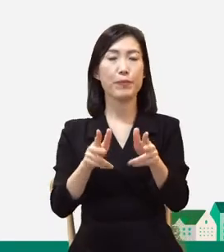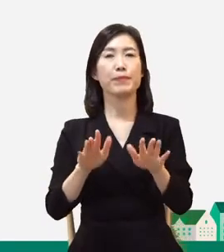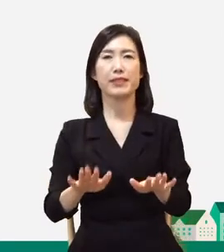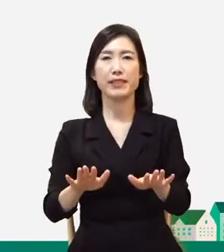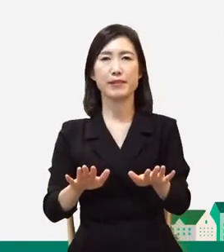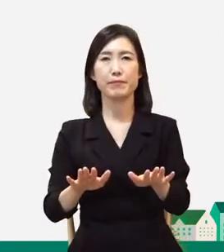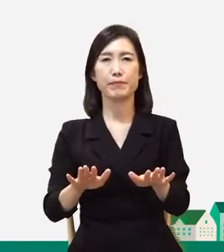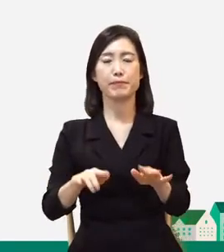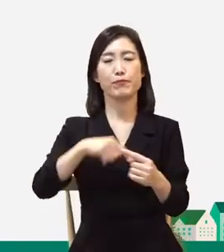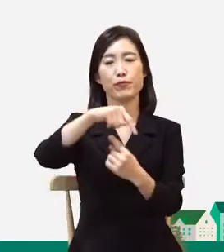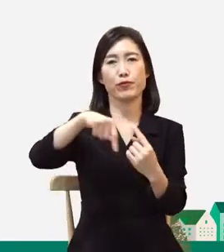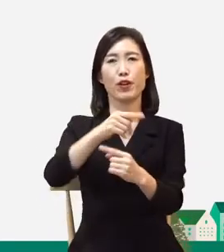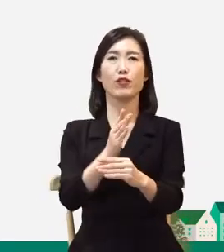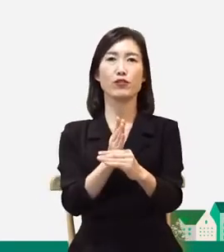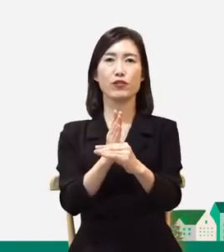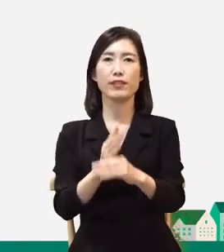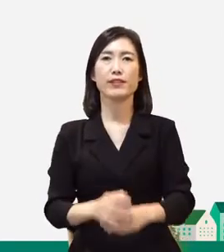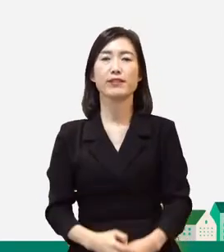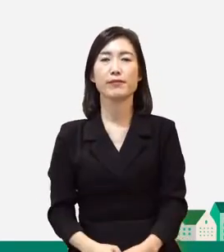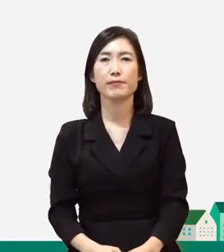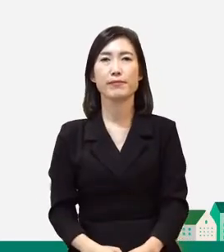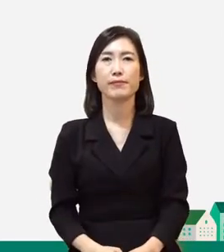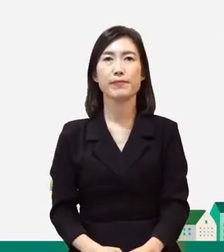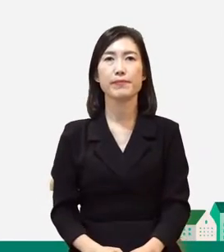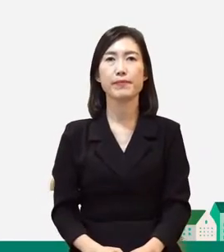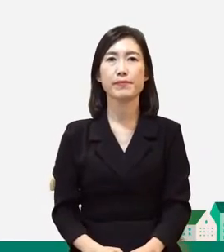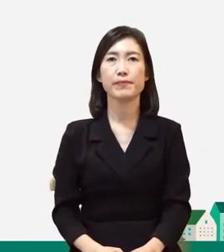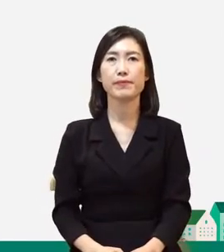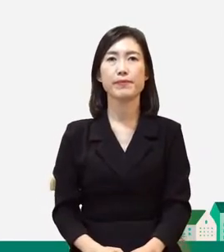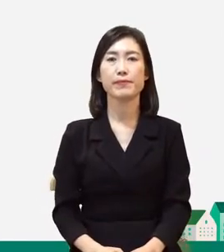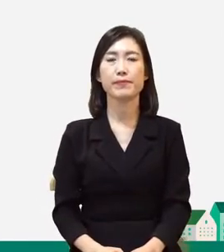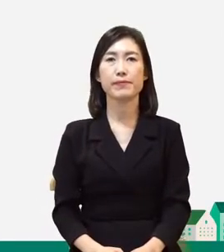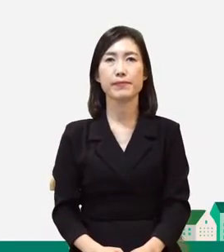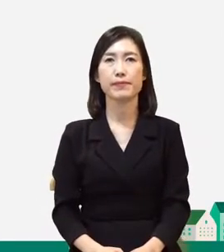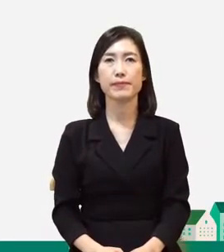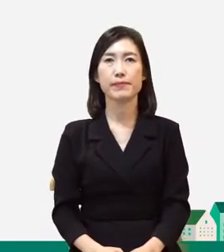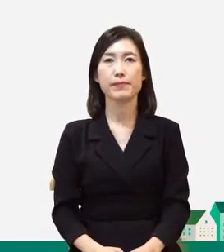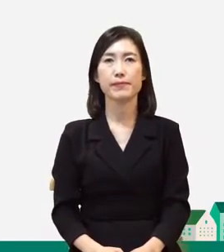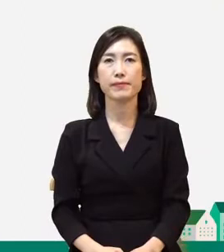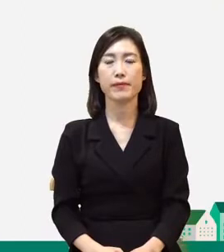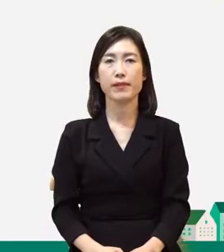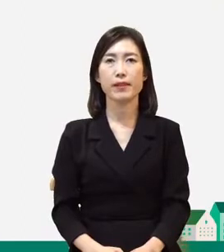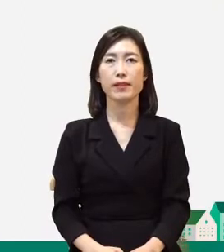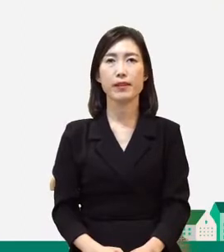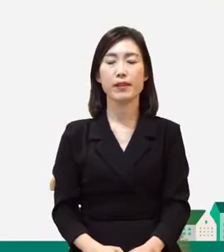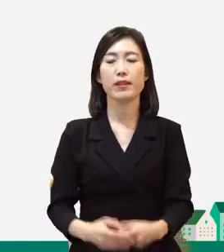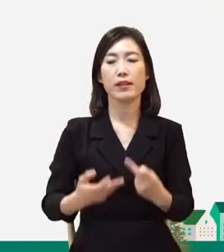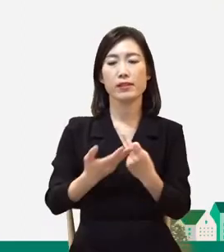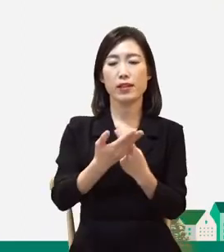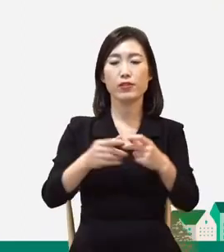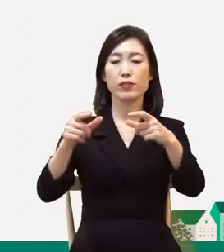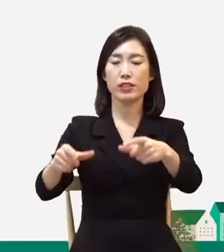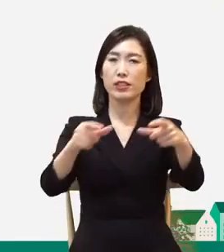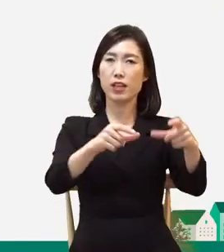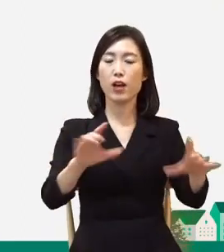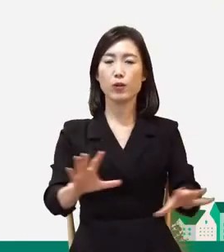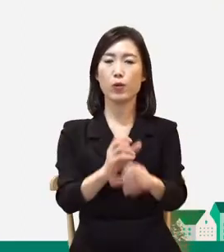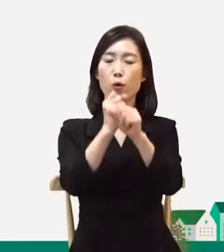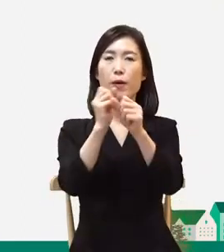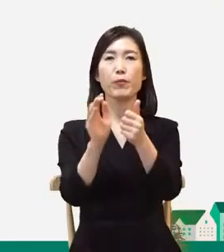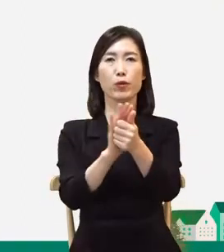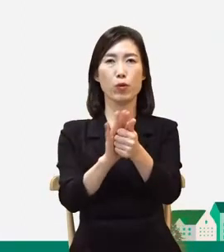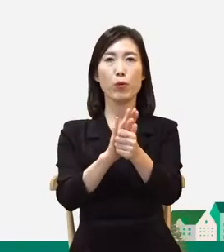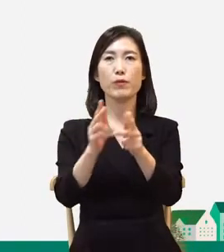현재 운영하고 있습니다. 그 중에 제주시 장애인 지역사회 통합 돌봄